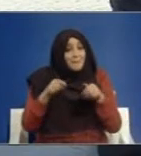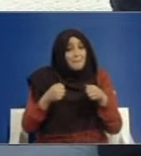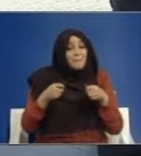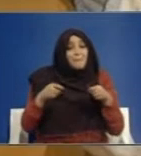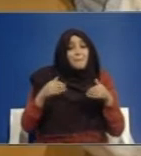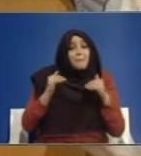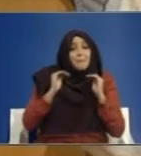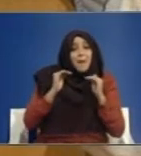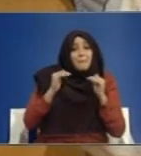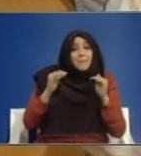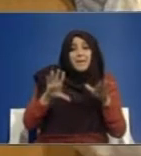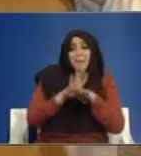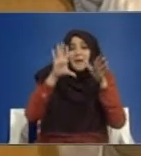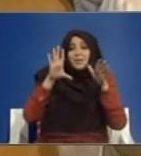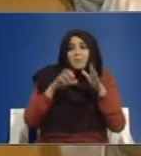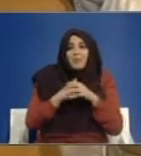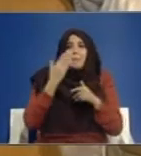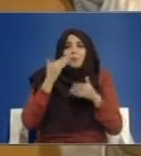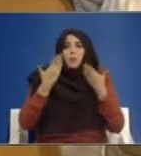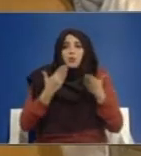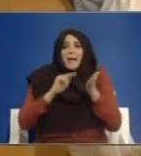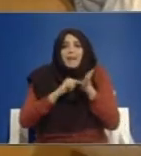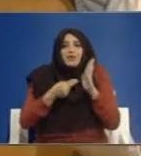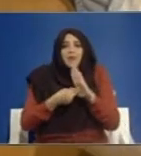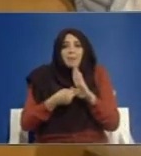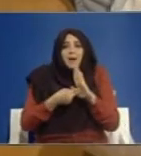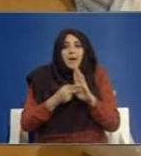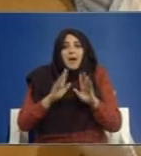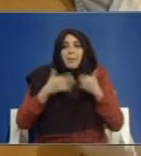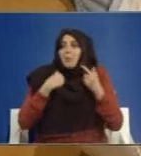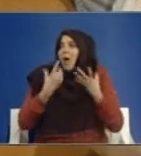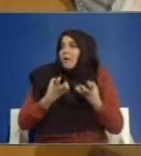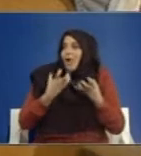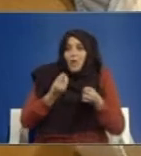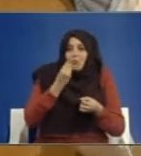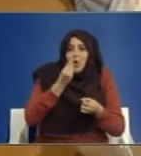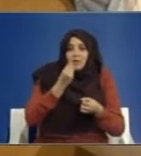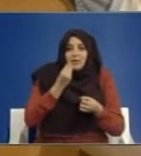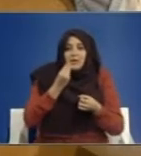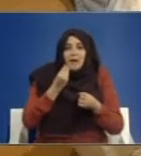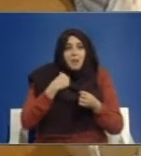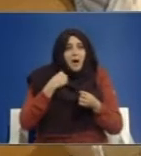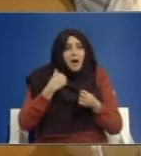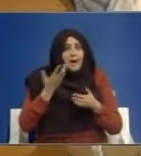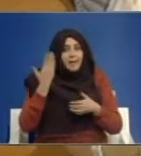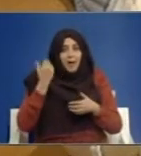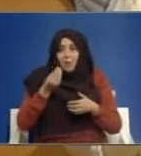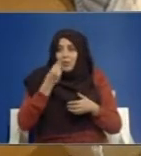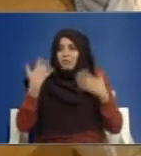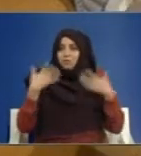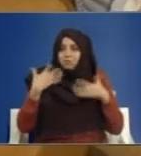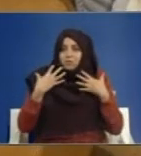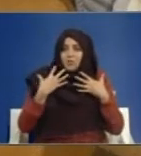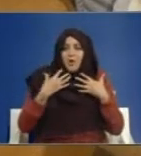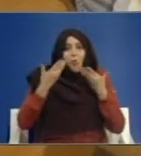وهو محتاج الى حميه كلا اليوم، وش يدير من بعد؟ تجيه المحاسبه، لا، البارح انا تجاوزت